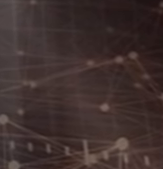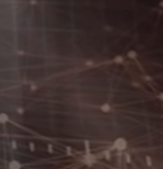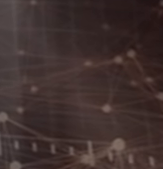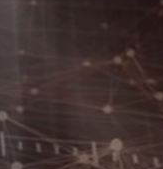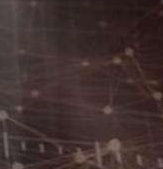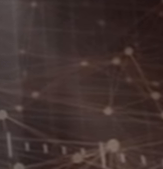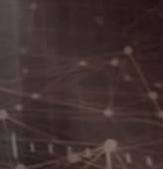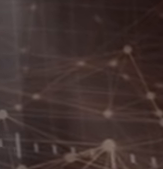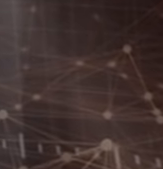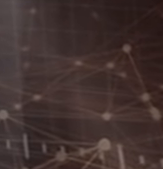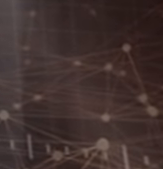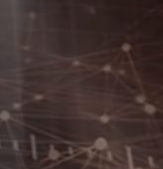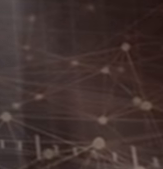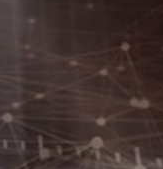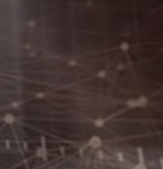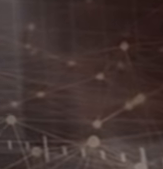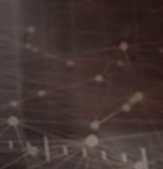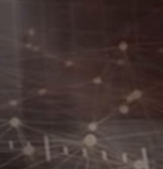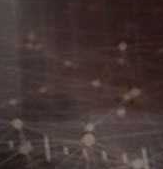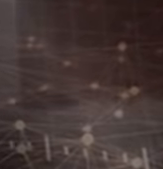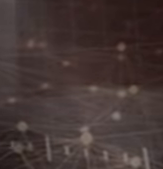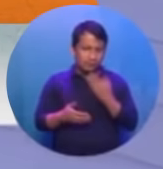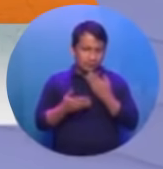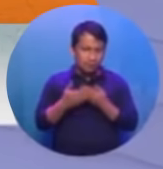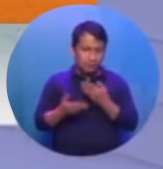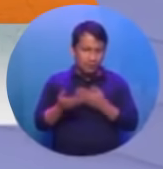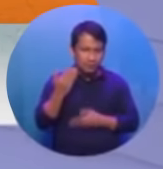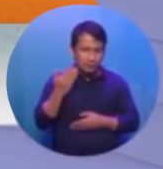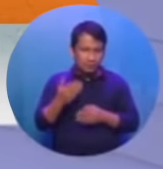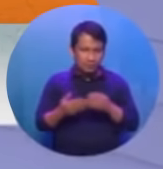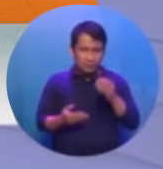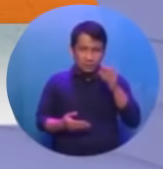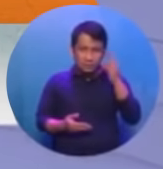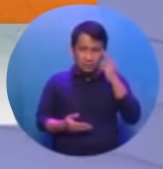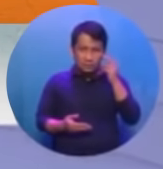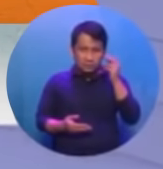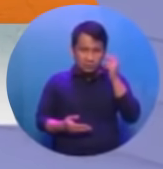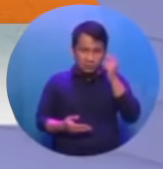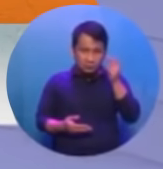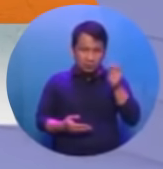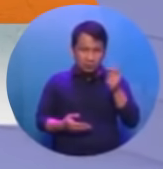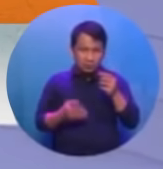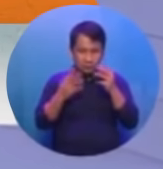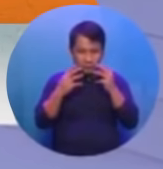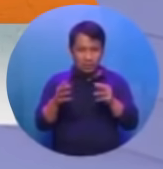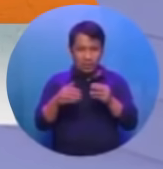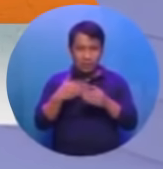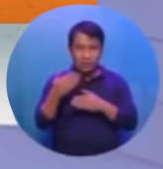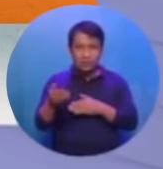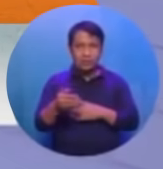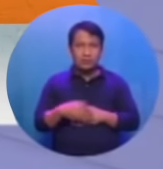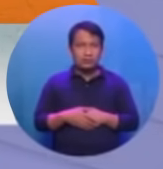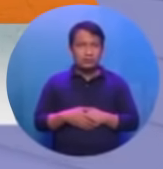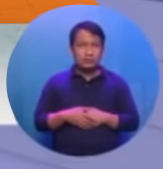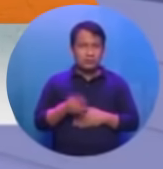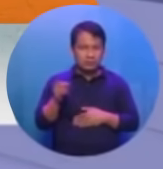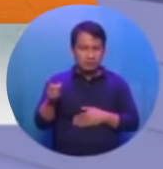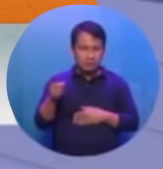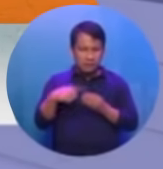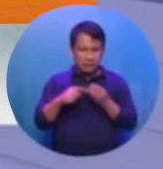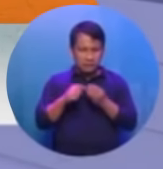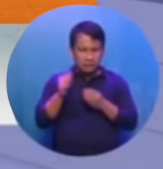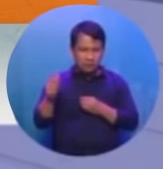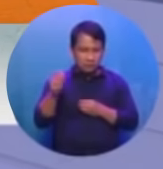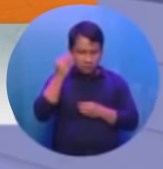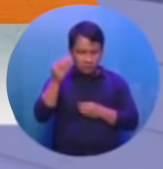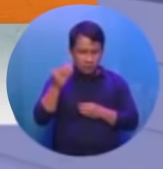Attorney Hans, magandang umaga po. Magandang umaga, Sir Rafi, sa inyong mga tagapakinig, tagapanood. Magandang umaga rin po. Sir, ito pong si